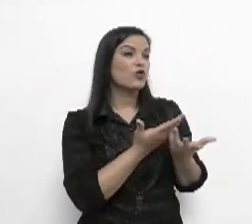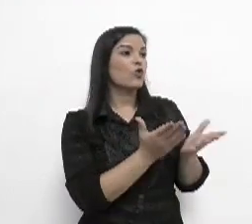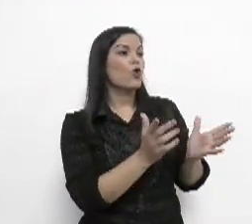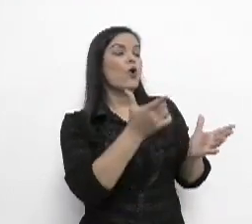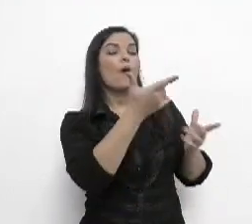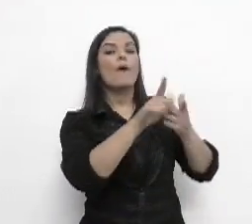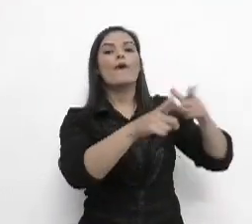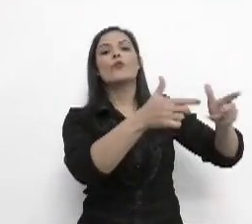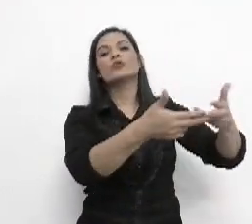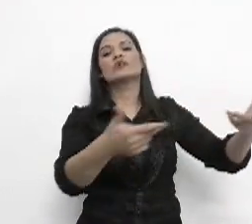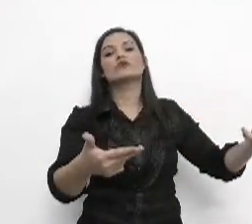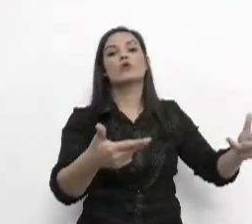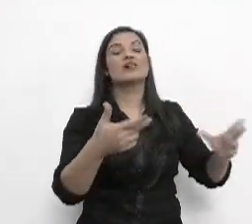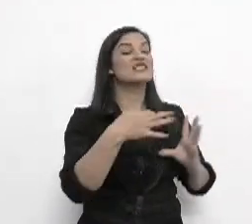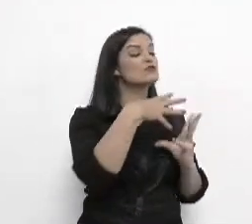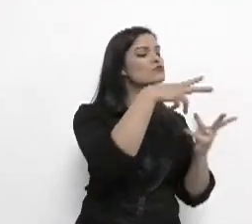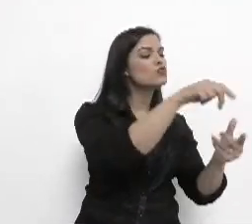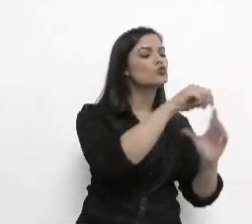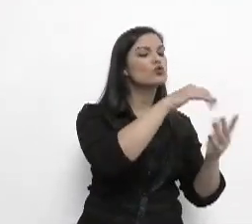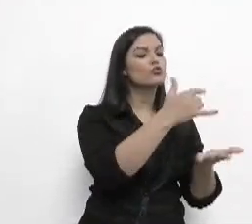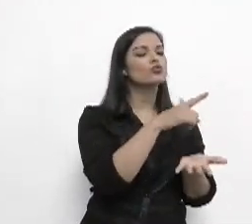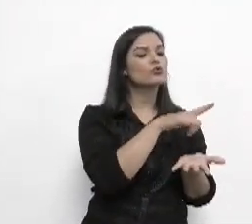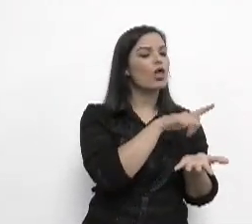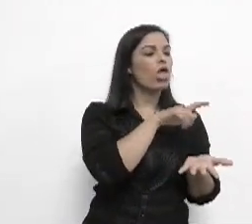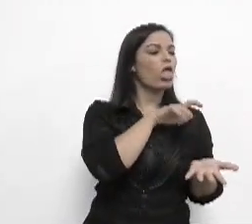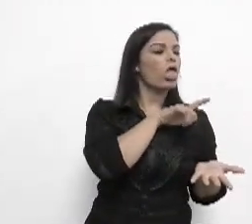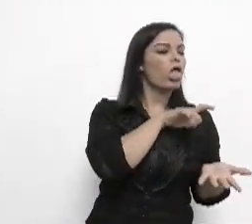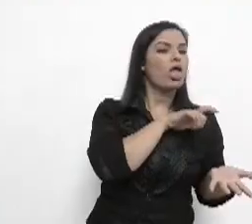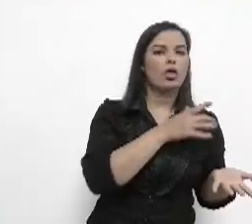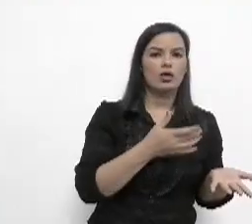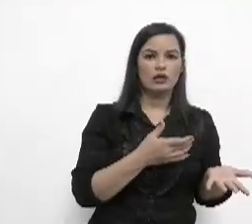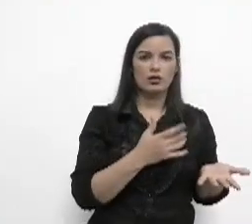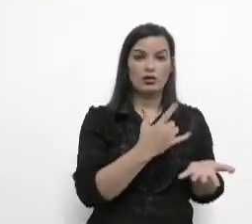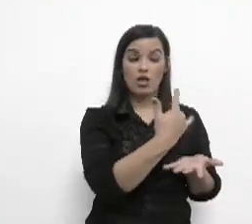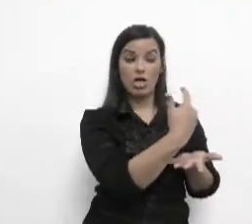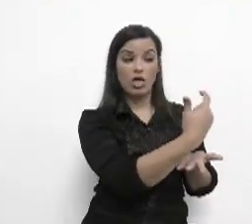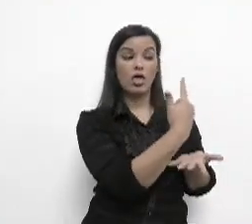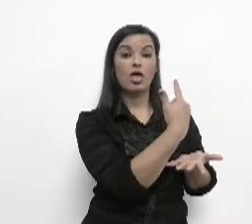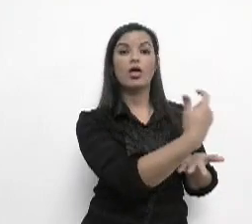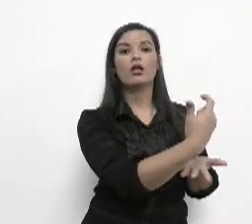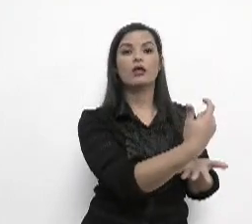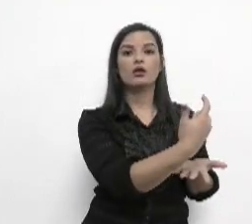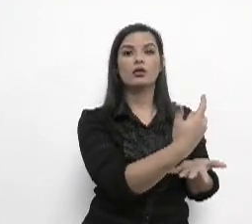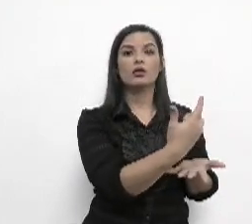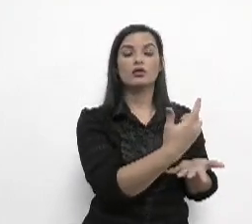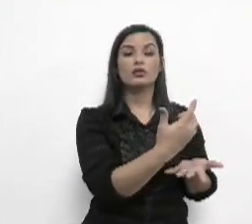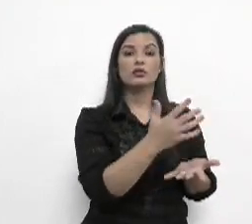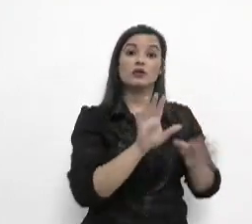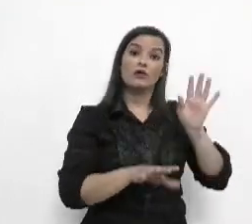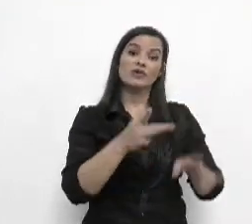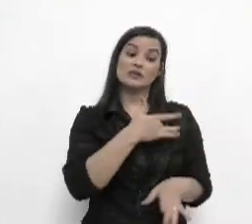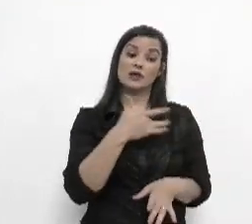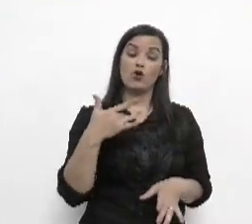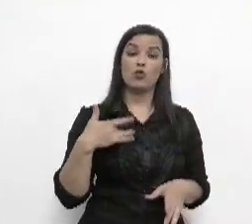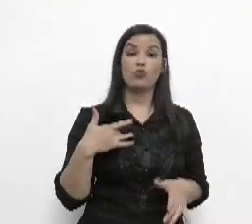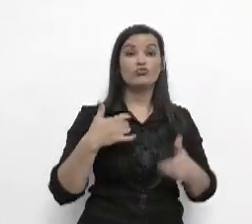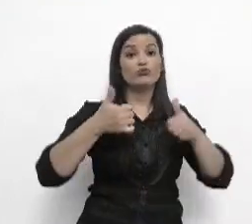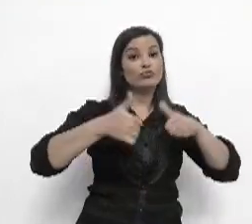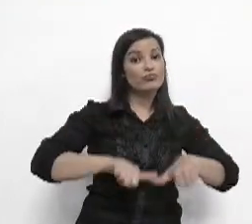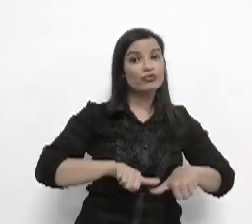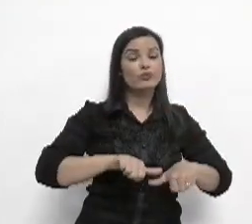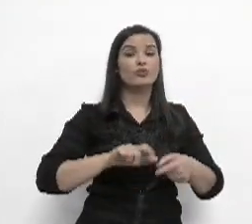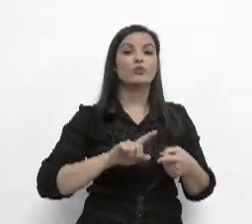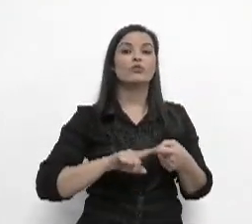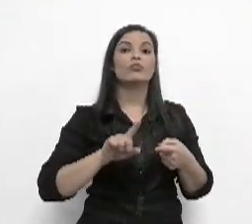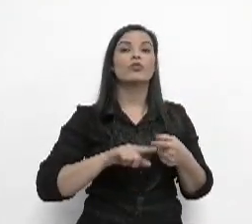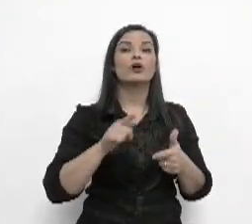Deus, mas para as coisas deste mundo. 그것이 우리의 건강의 문제일 수도 있습니다. Esses podem ser os problemas de saúde que podemos passar. 그것이 우리의 자녀의 문제일 수도 Pode ser 있습니다.